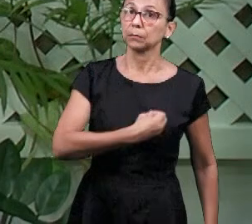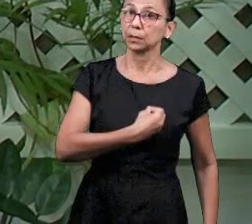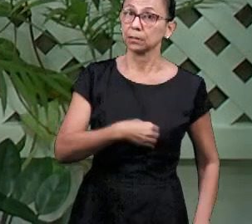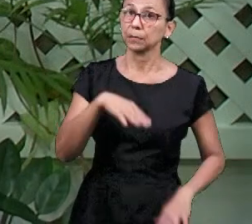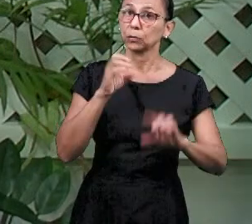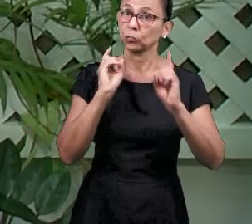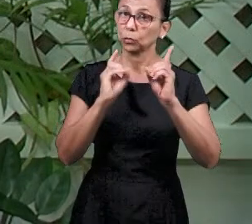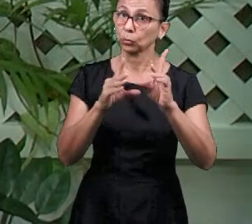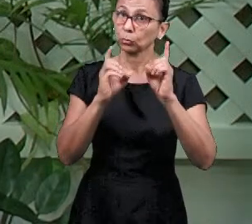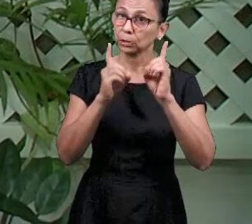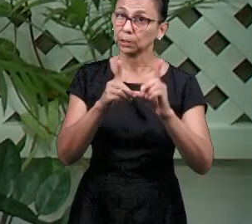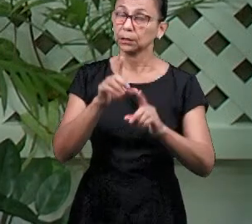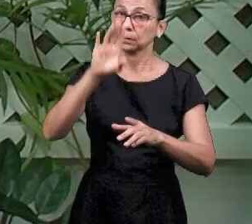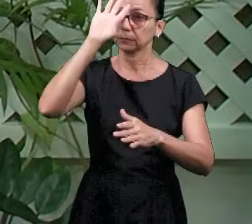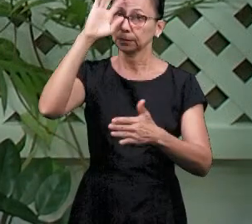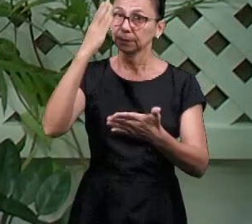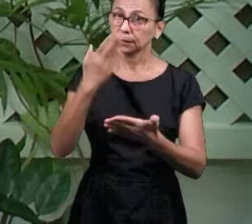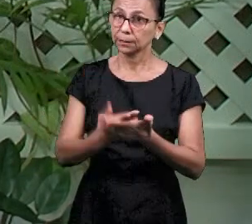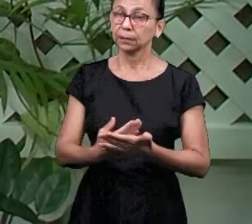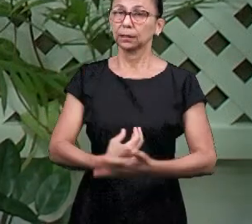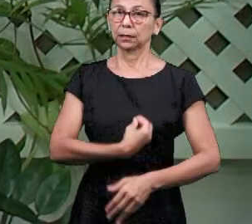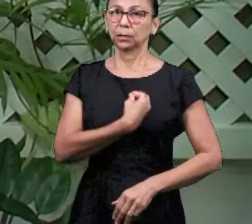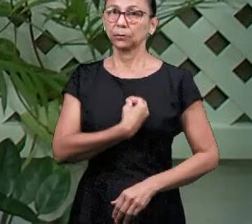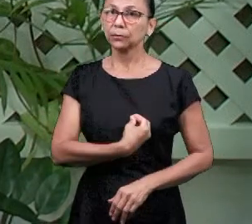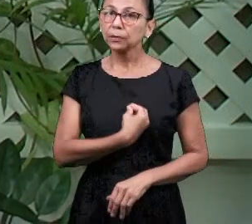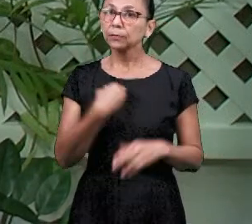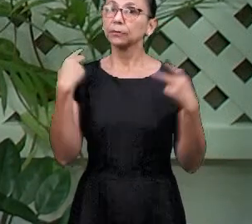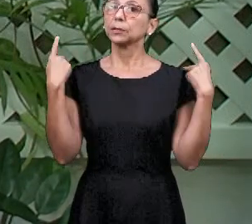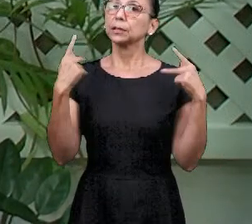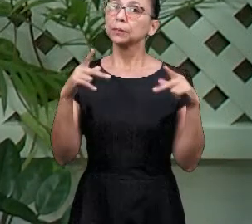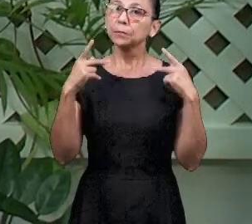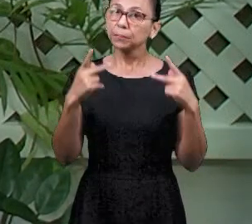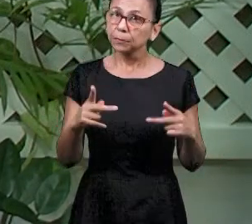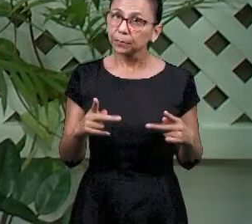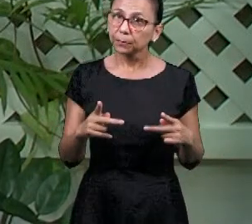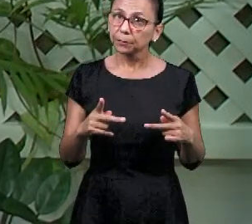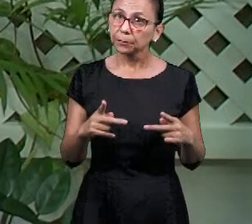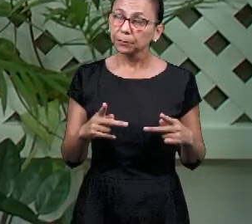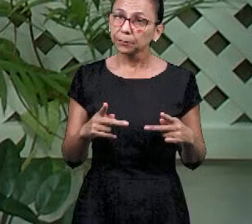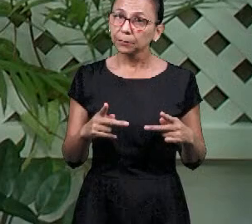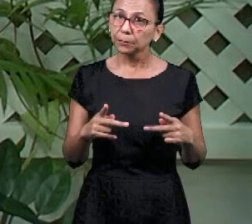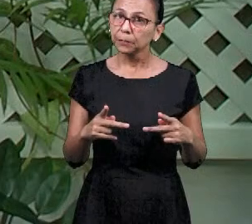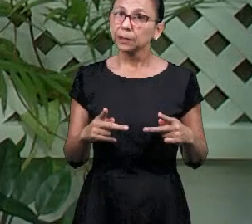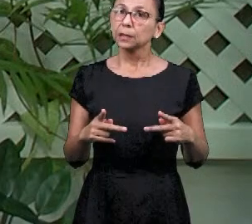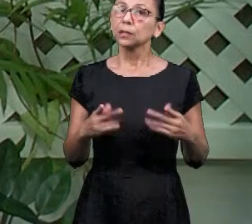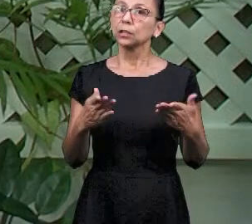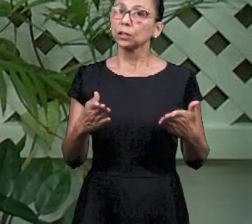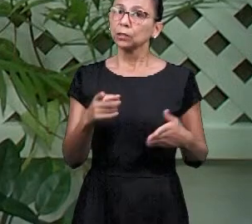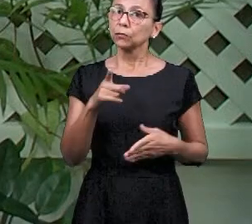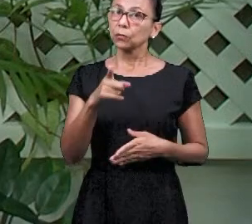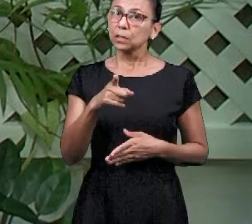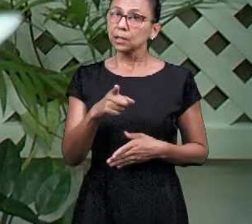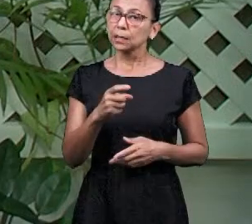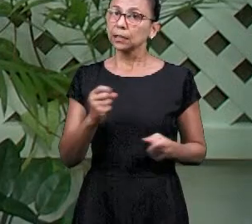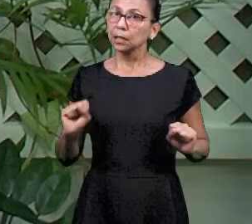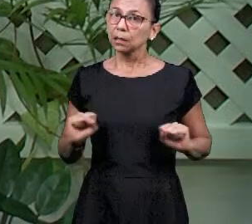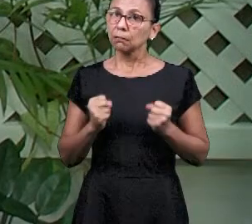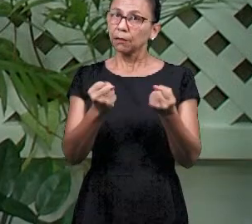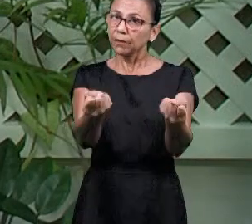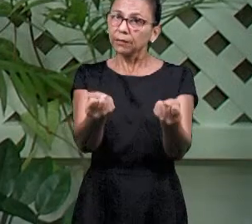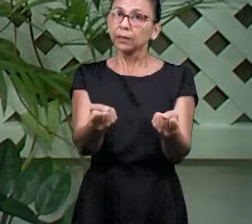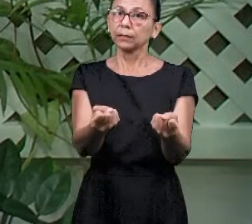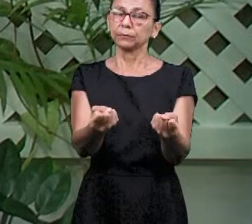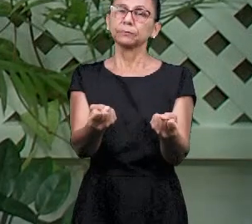doctrine manque, si l'enseignement manque, si la séquence manque, l'engagement manque, si le corps manque, cela doit être